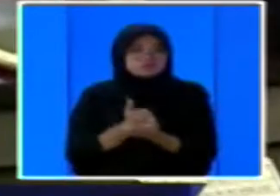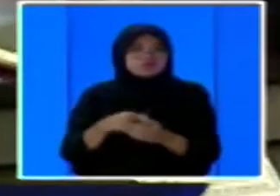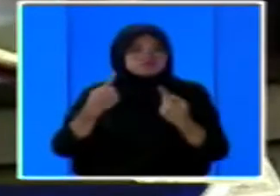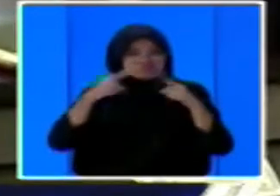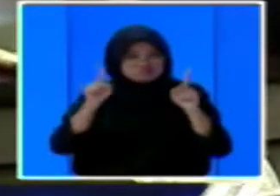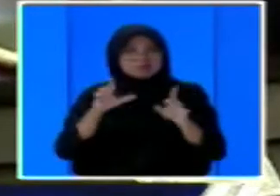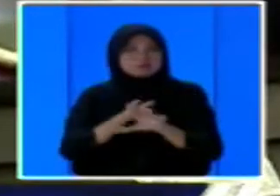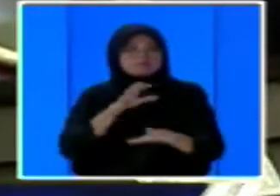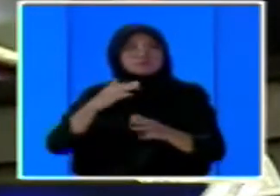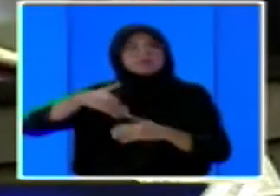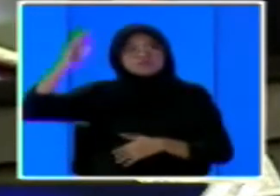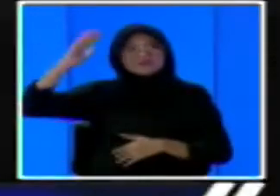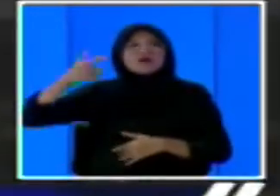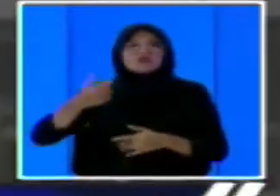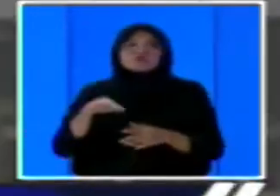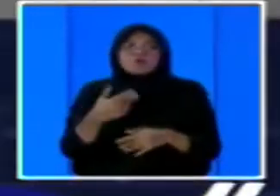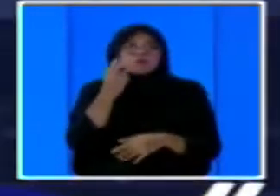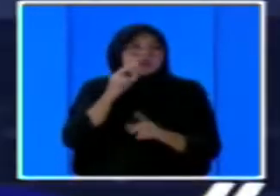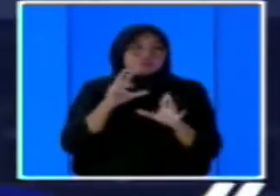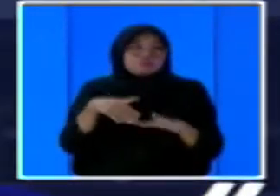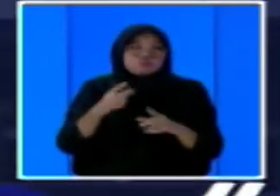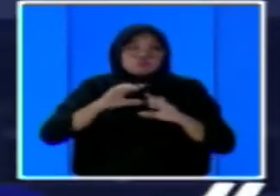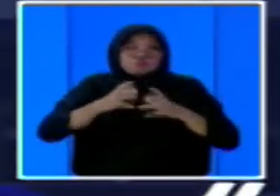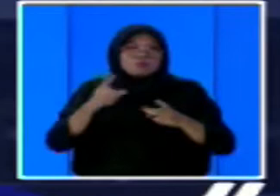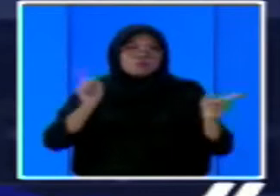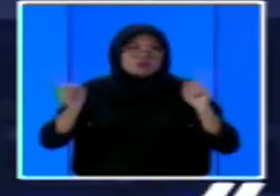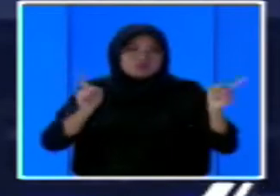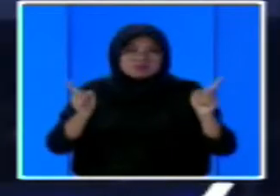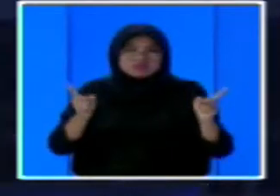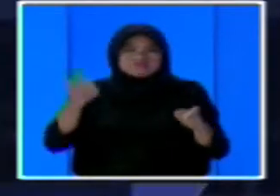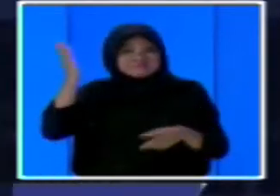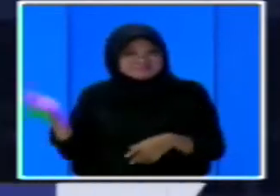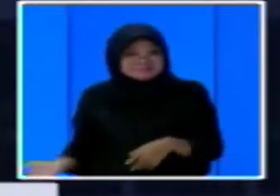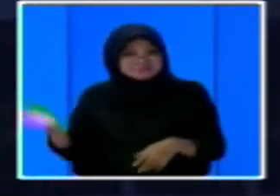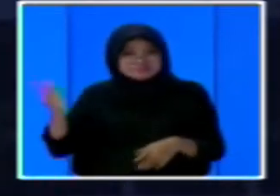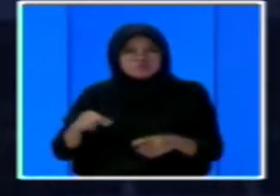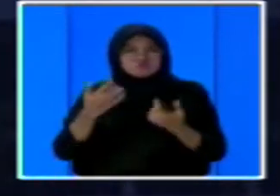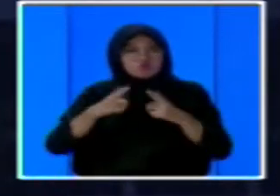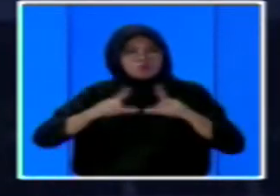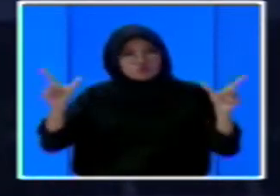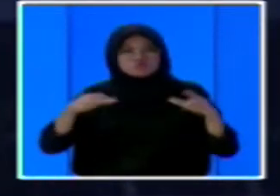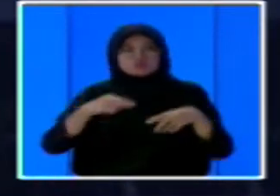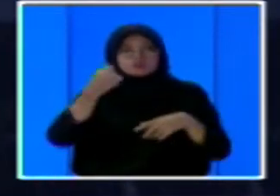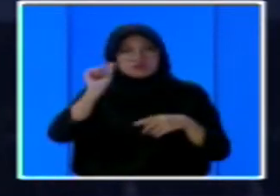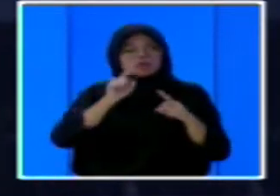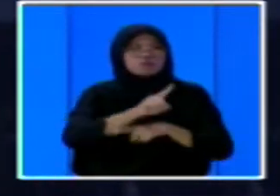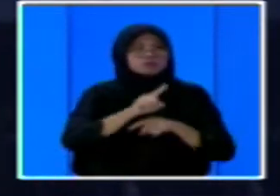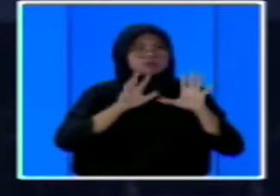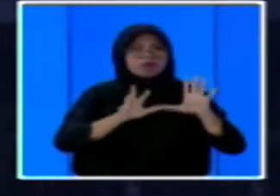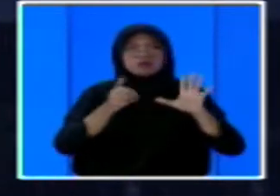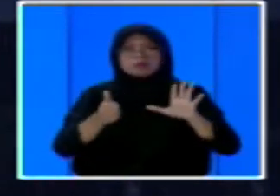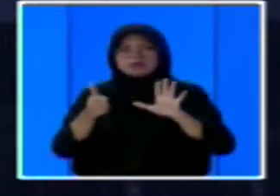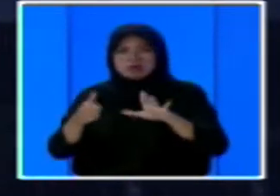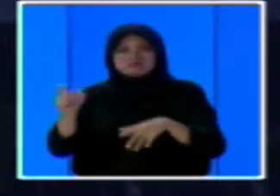berkiprah puluhan tahun di dunia politik. Sepak terjang perjalanan karir Abdul Wahab dimulai selepas menyelesaikan bangku kuliah pada